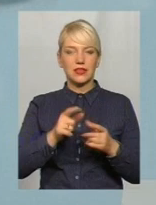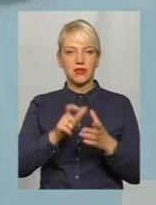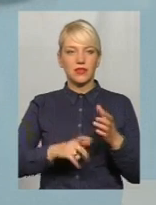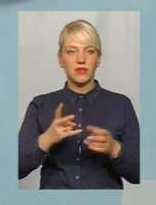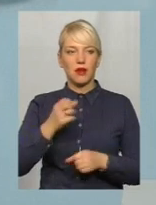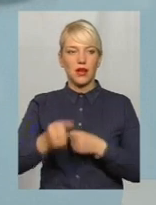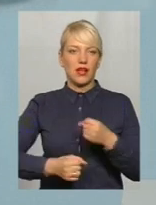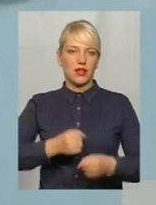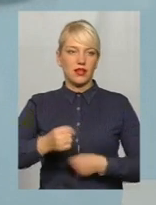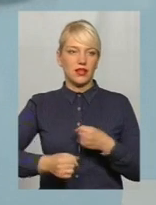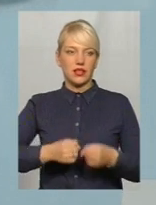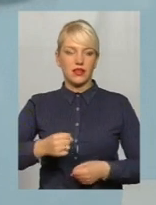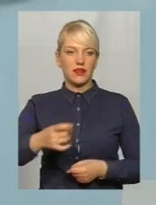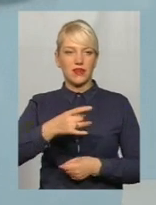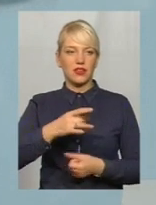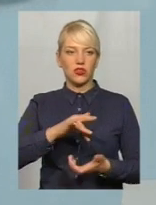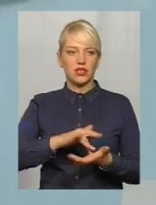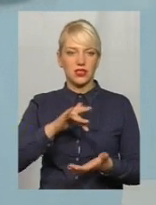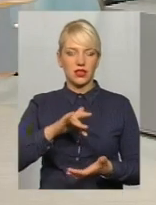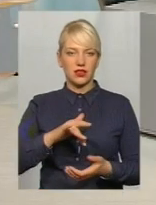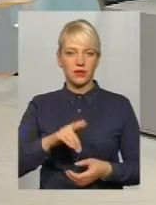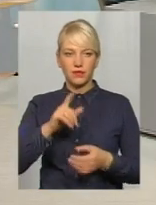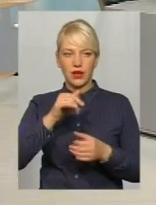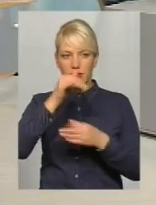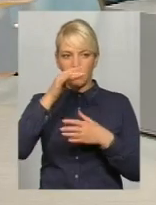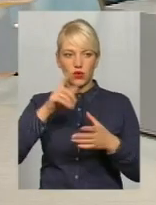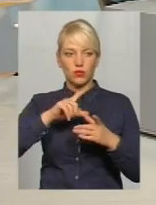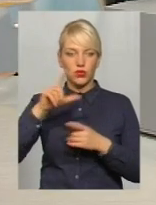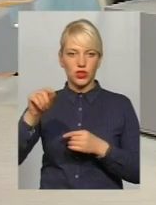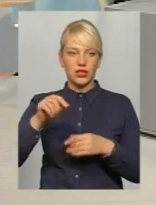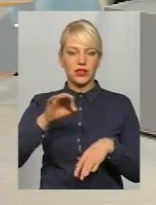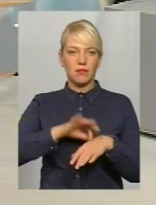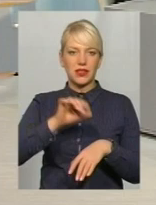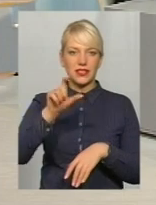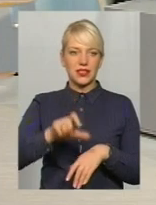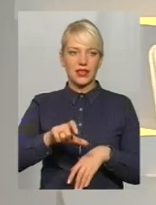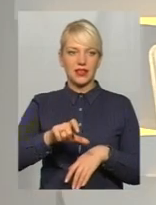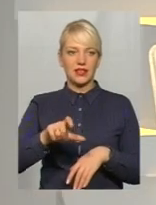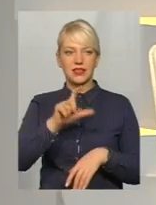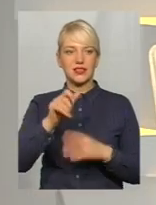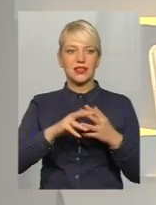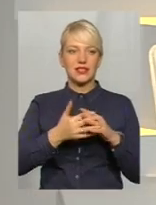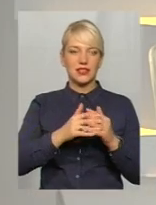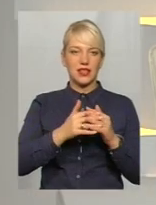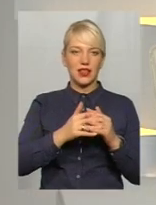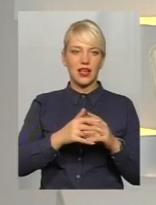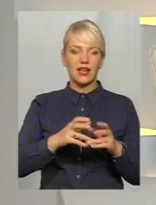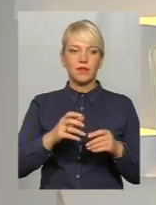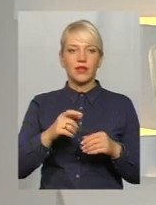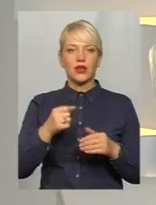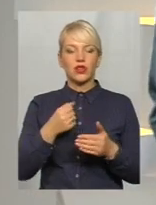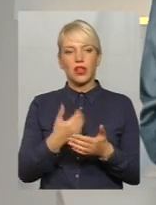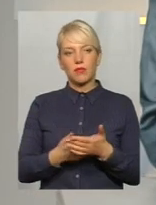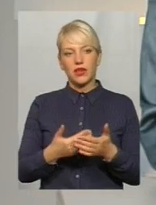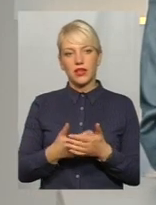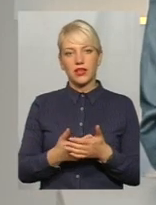потрібно їхати в районний центр. От і не може поїхати, я так розумію, пацієнт з села, з краю об'єднаної тергромади, до